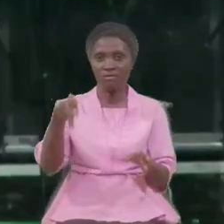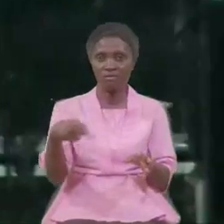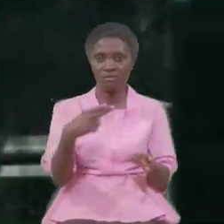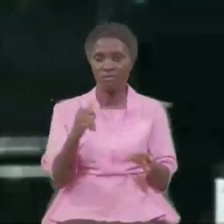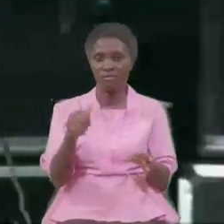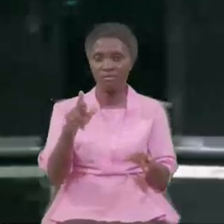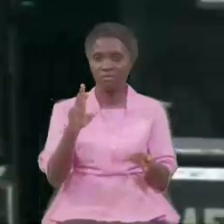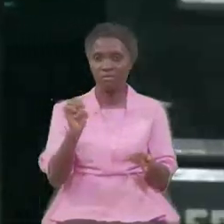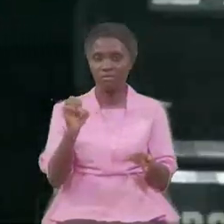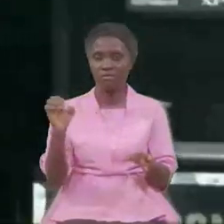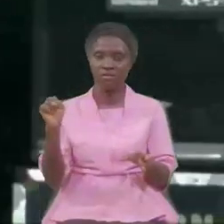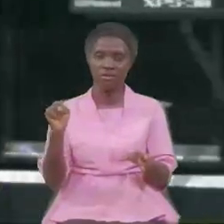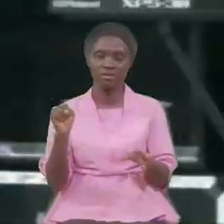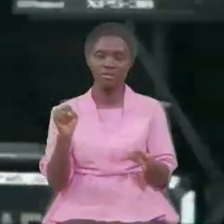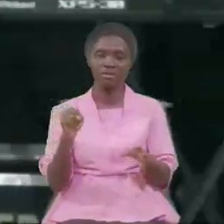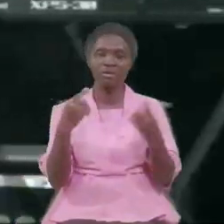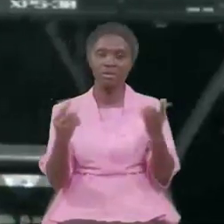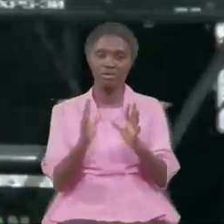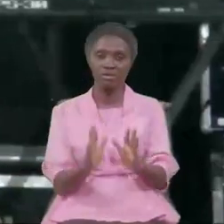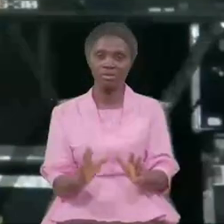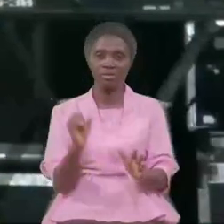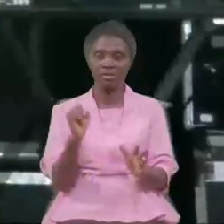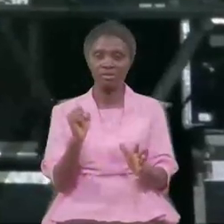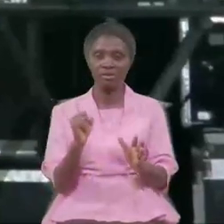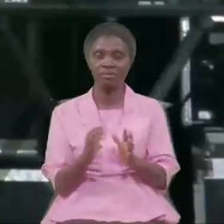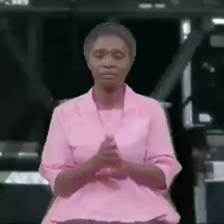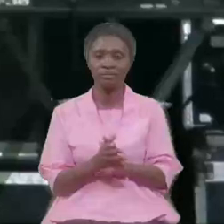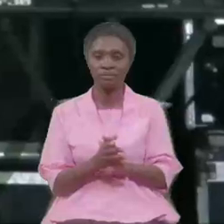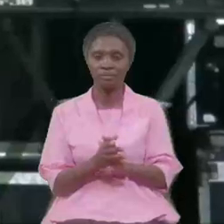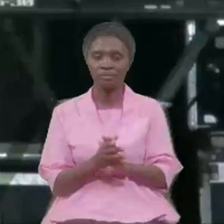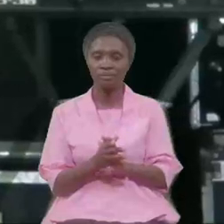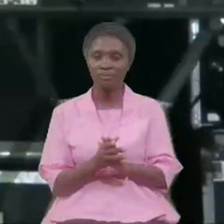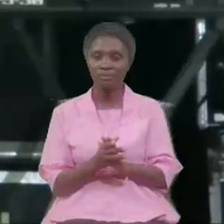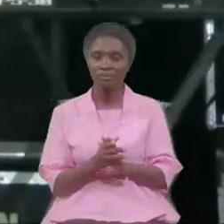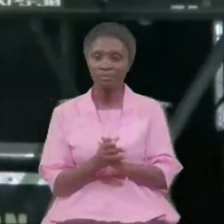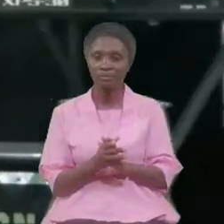Donc l'impénitent pécheur pharisien